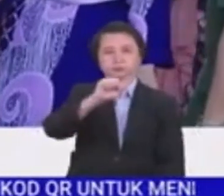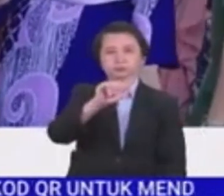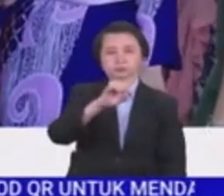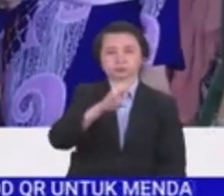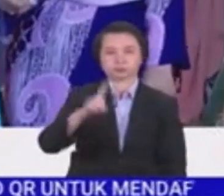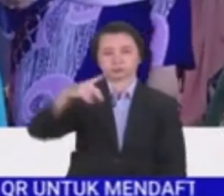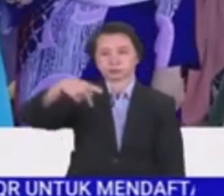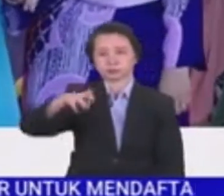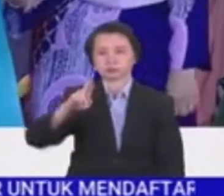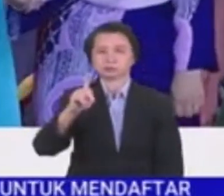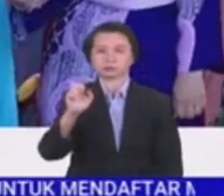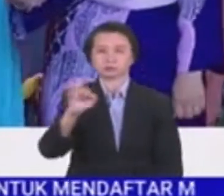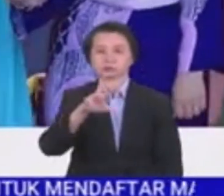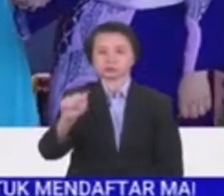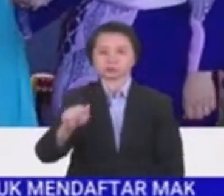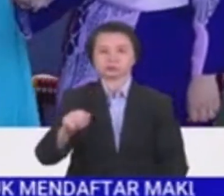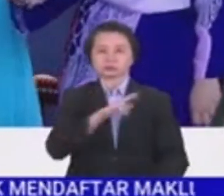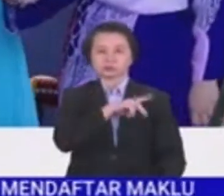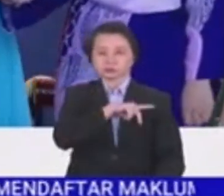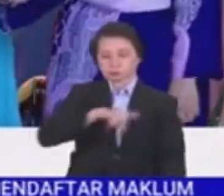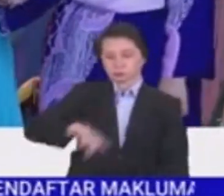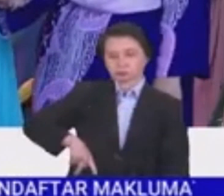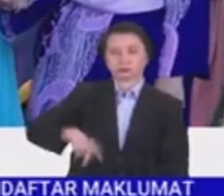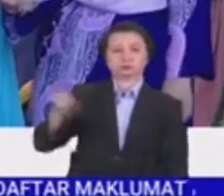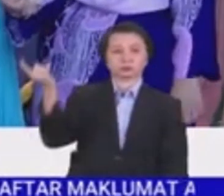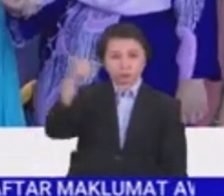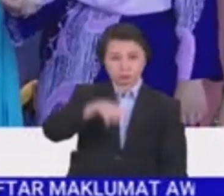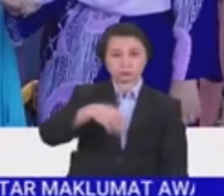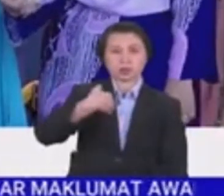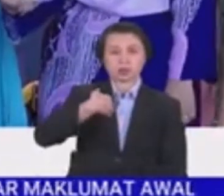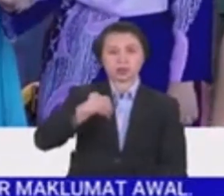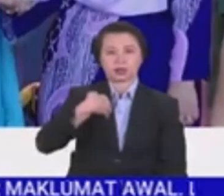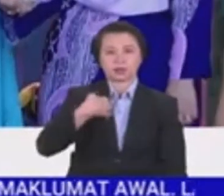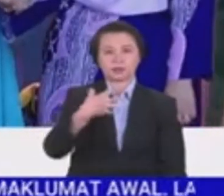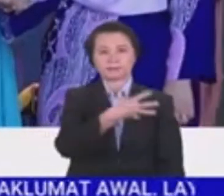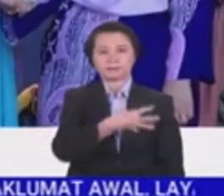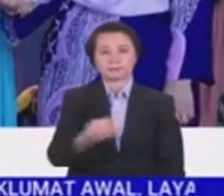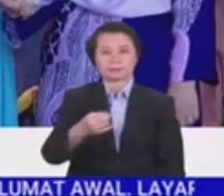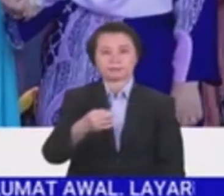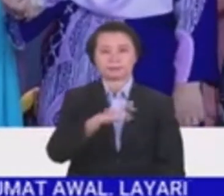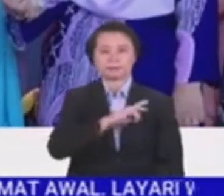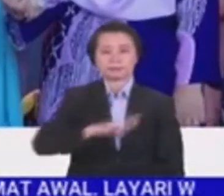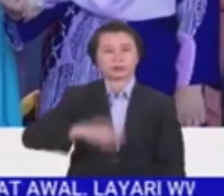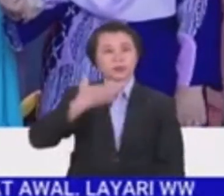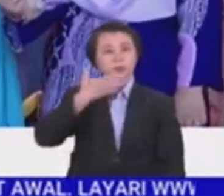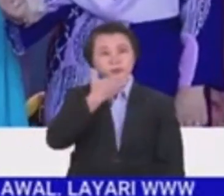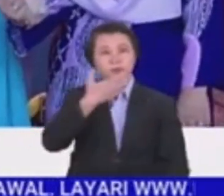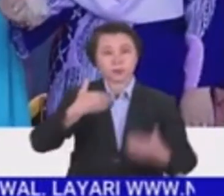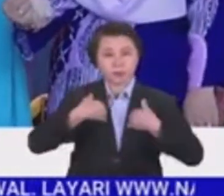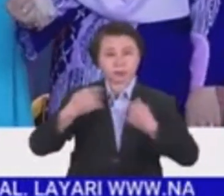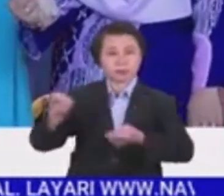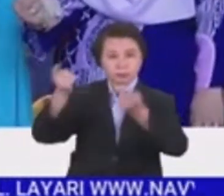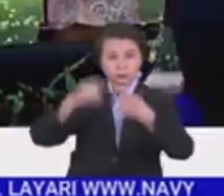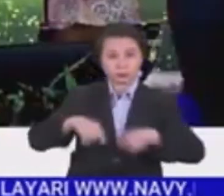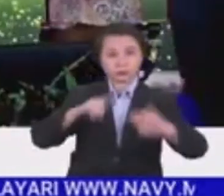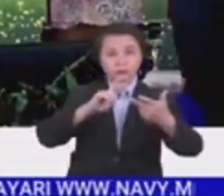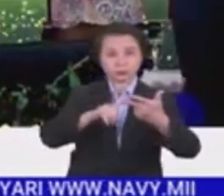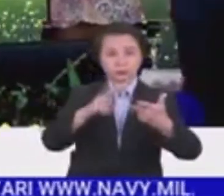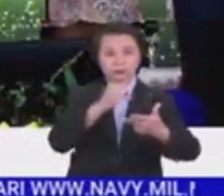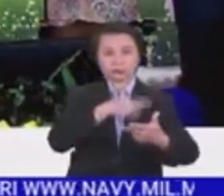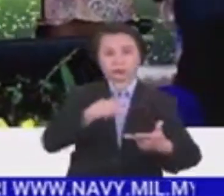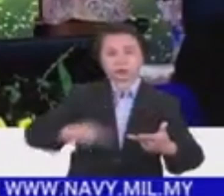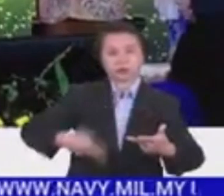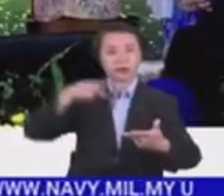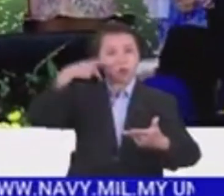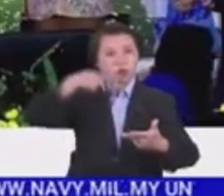Kompleks Puspa. Berangkat sama Raja Perempuan Perlis Tuanku Tengku Fauziah Tengku Abdul Rashid, Raja Muda Perlis Tuanku Syed Faizuddin Putra Jamalulail dan